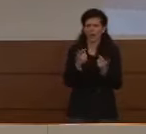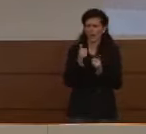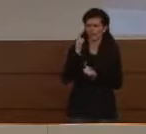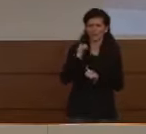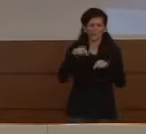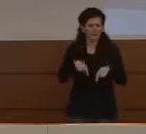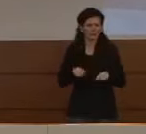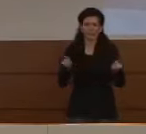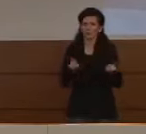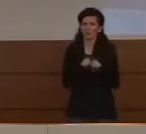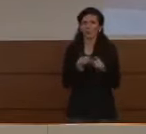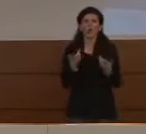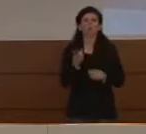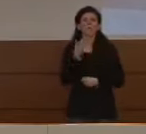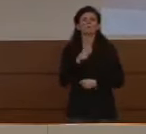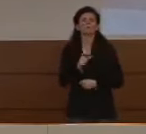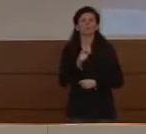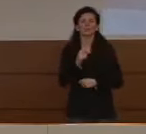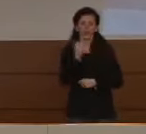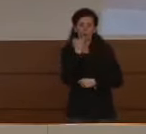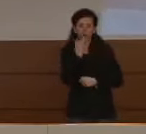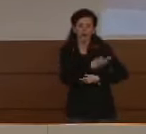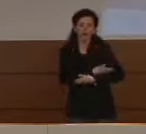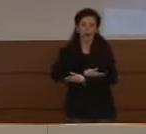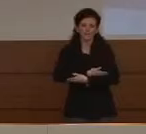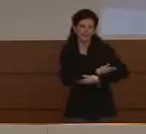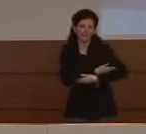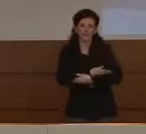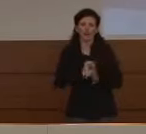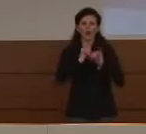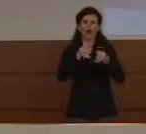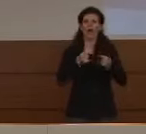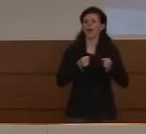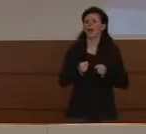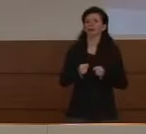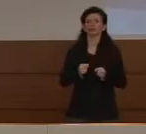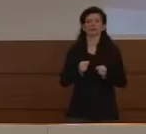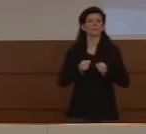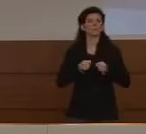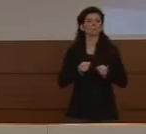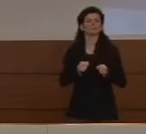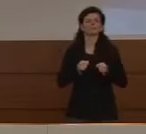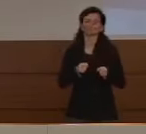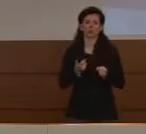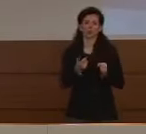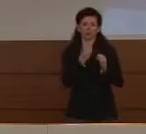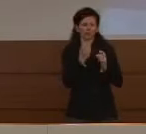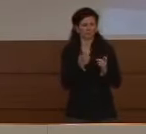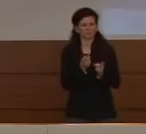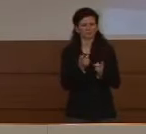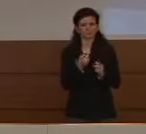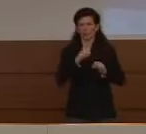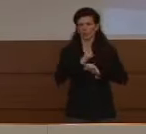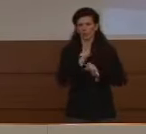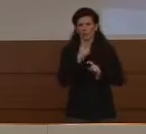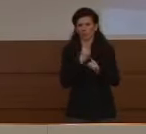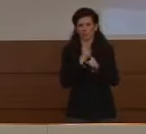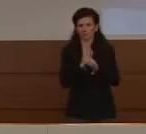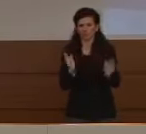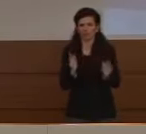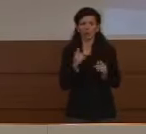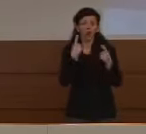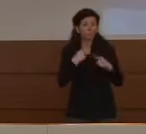faccio un esempio di pochi mesi venga portato a spasso in carrozzella questo non c'è nessuna indicazione e non va affatto sarebbe